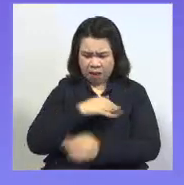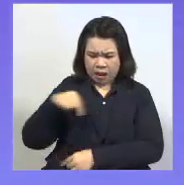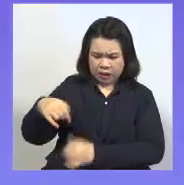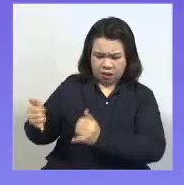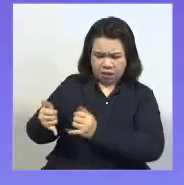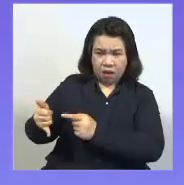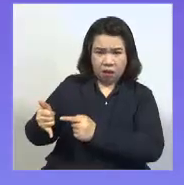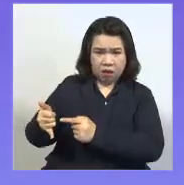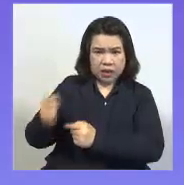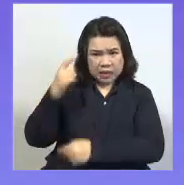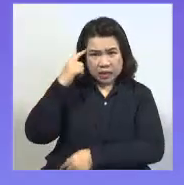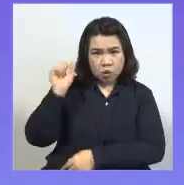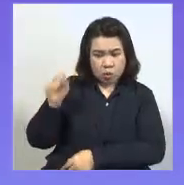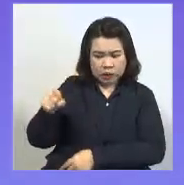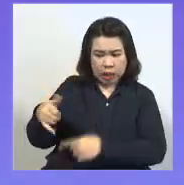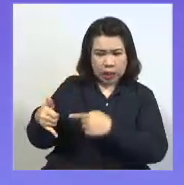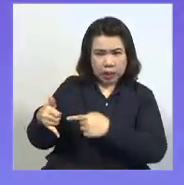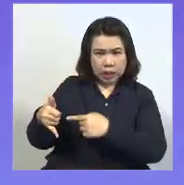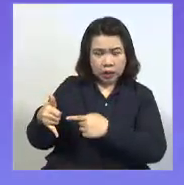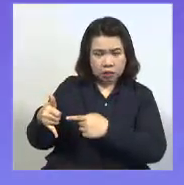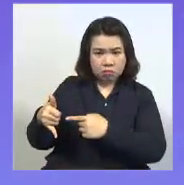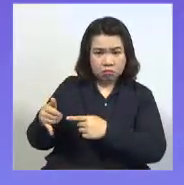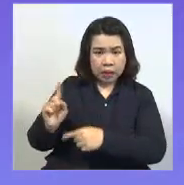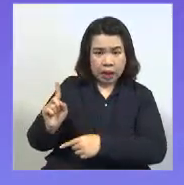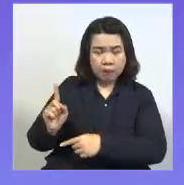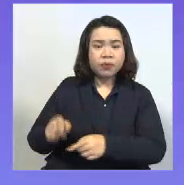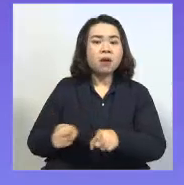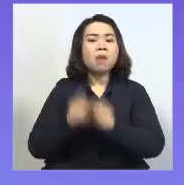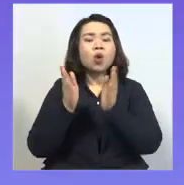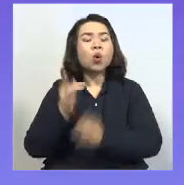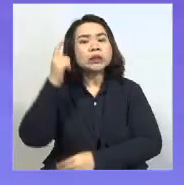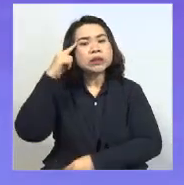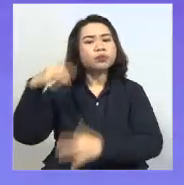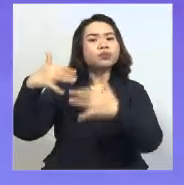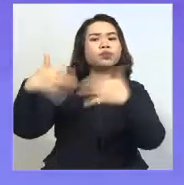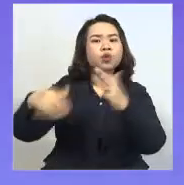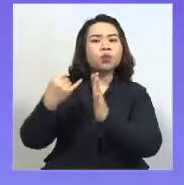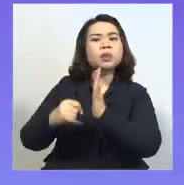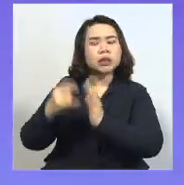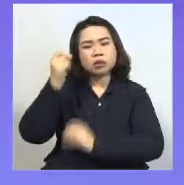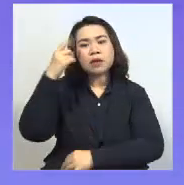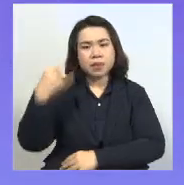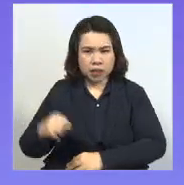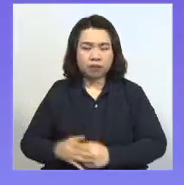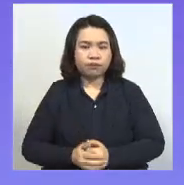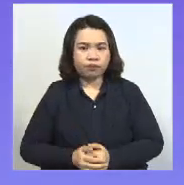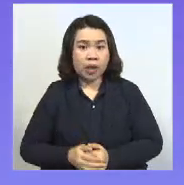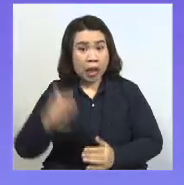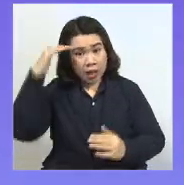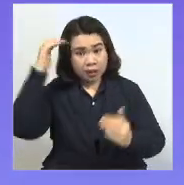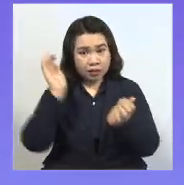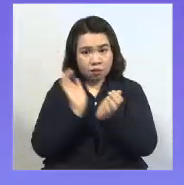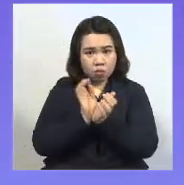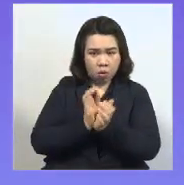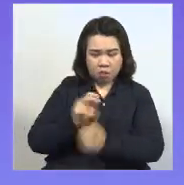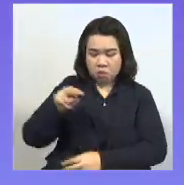ก็เข้าใจว่าน่าจะเป็นนายสมคิดนี่แหละที่ไปปลอมตัวเป็นพระเพื่อหลบหนีคดีหรือเปล่าเจ้าหน้าที่พอได้รับทราบการแ